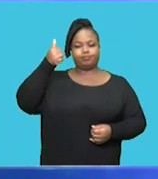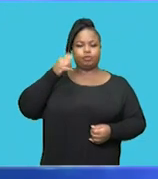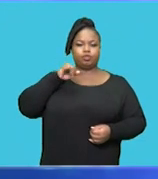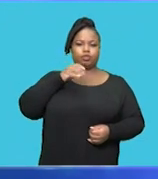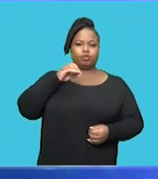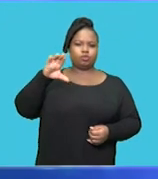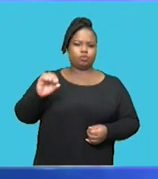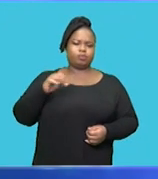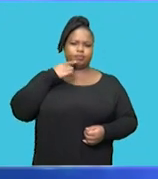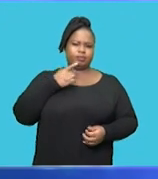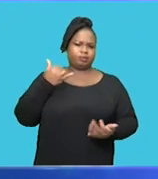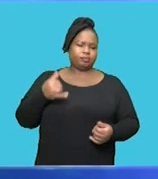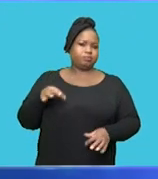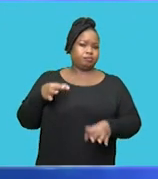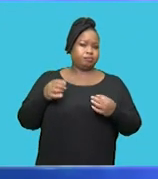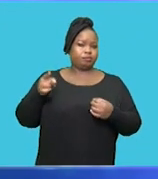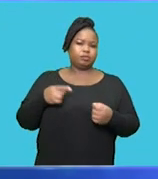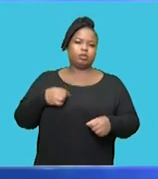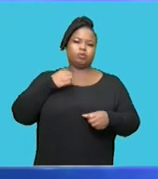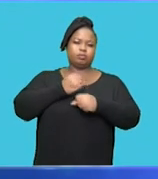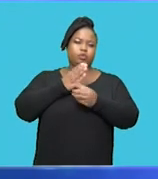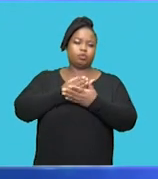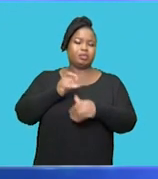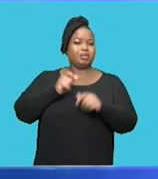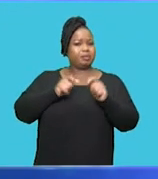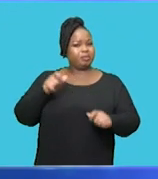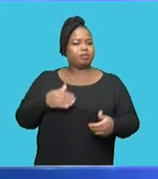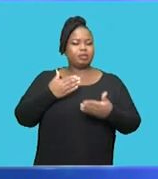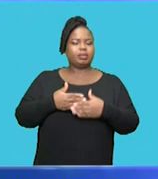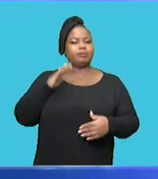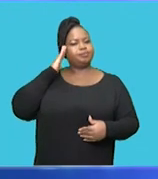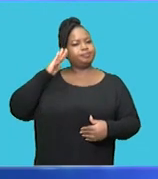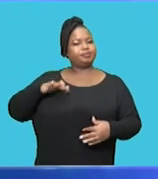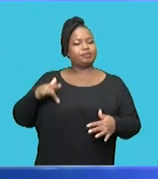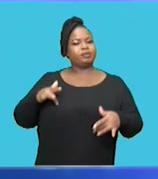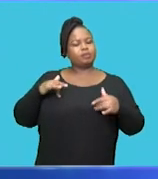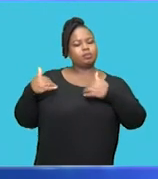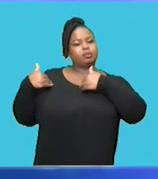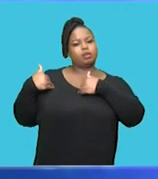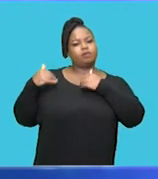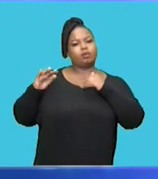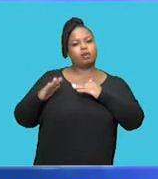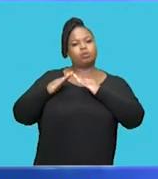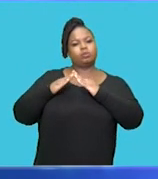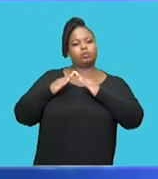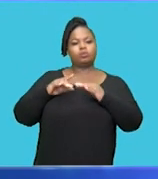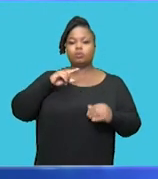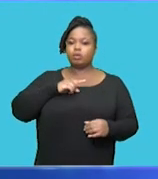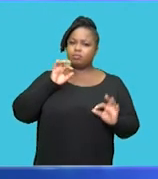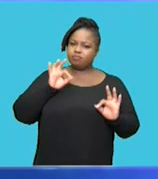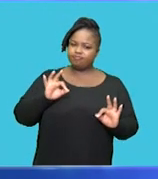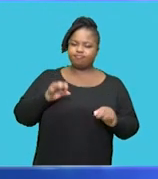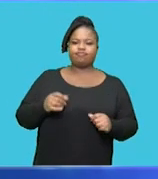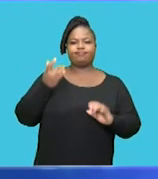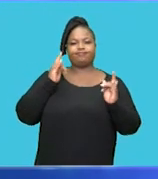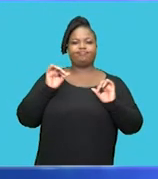joshko uti istuwa njusosabo si kuka uton segisa u babandu Batla lakwe zindlu e zindilise gleyo ne zemkanga tuwe ningo kutaza ukvusele